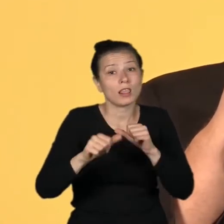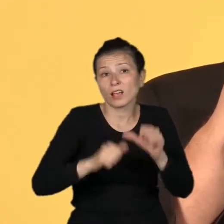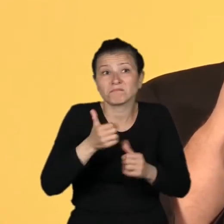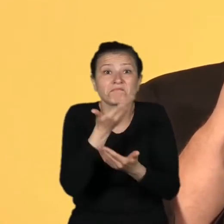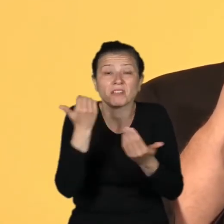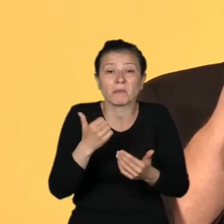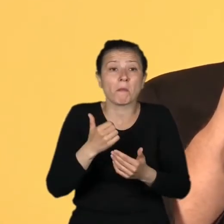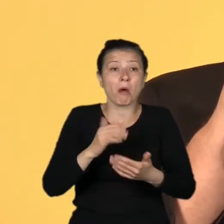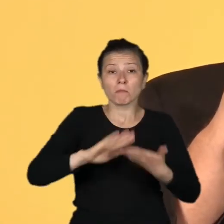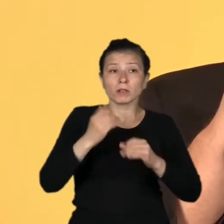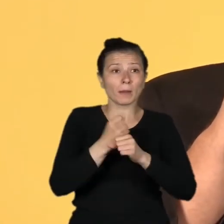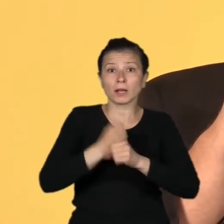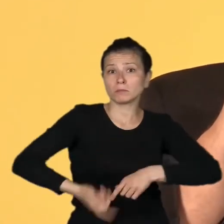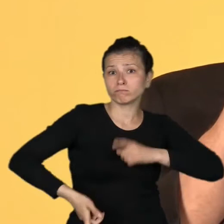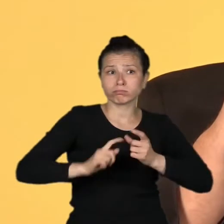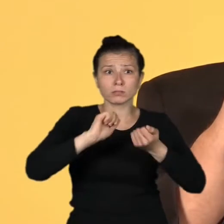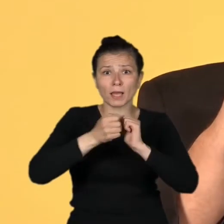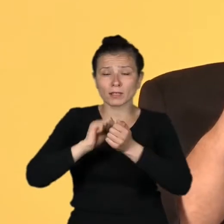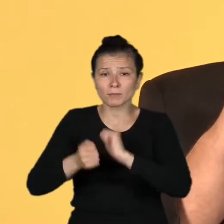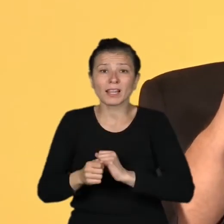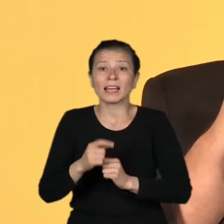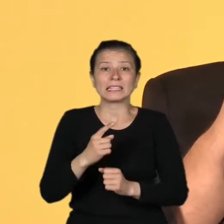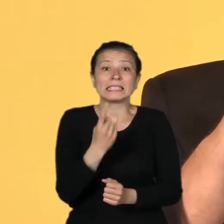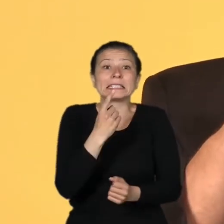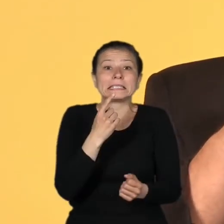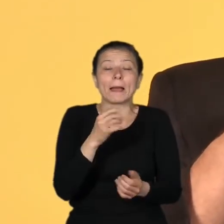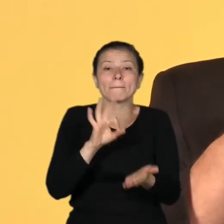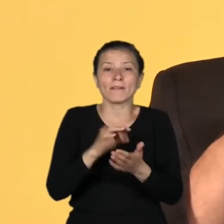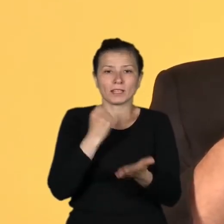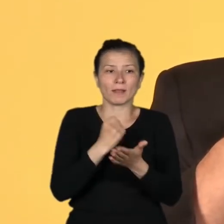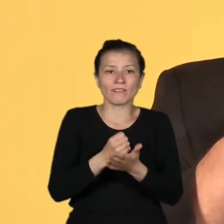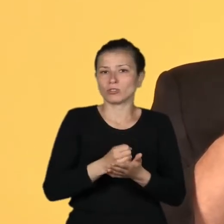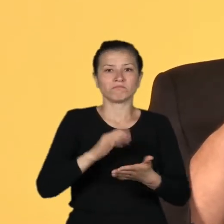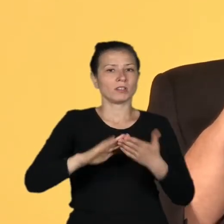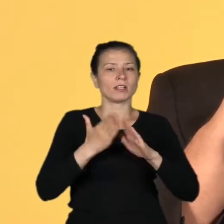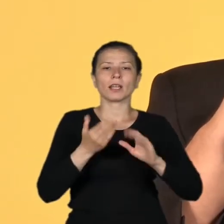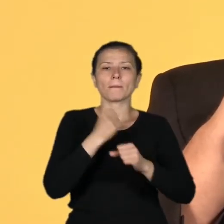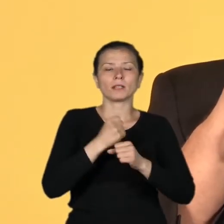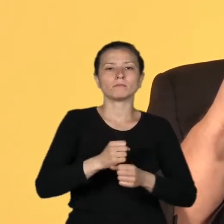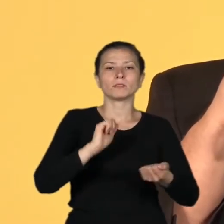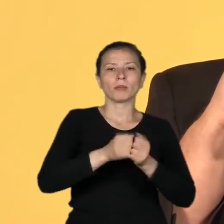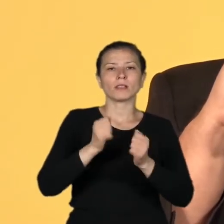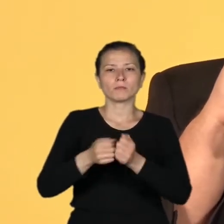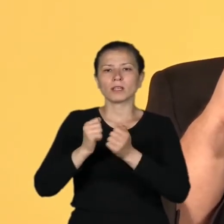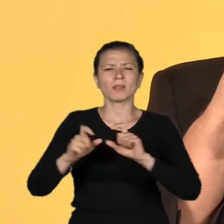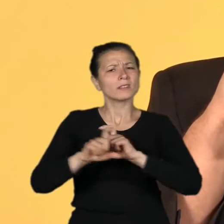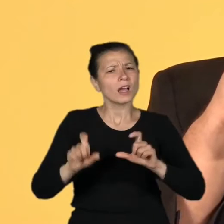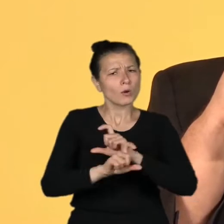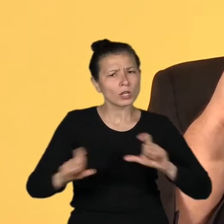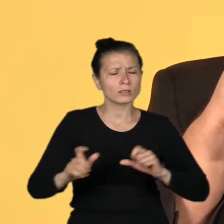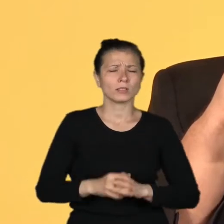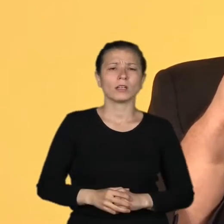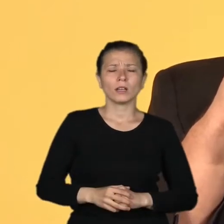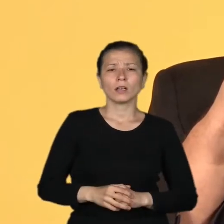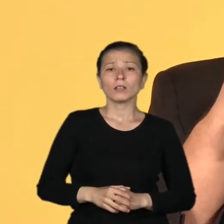jest niesamowicie dynamiczny. Jedyna pewna rzecz w kontekście rynku pracy to jest to, że jest on zmienny i jest dynamiczny, proszę Państwa. To są